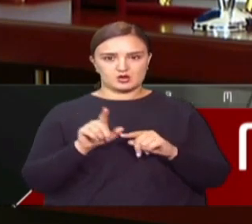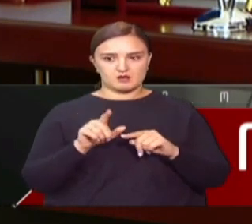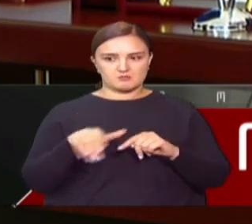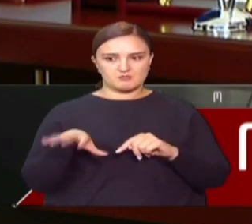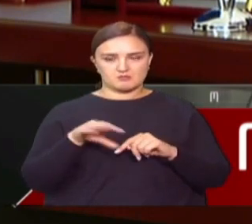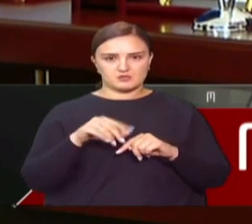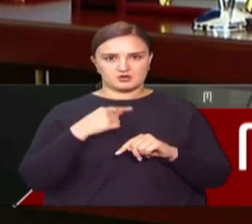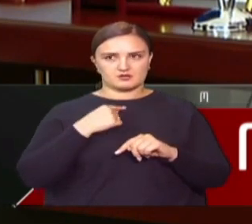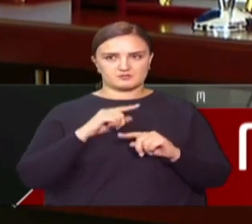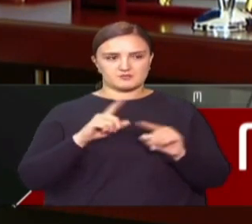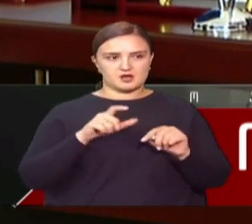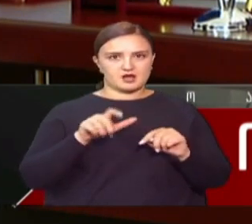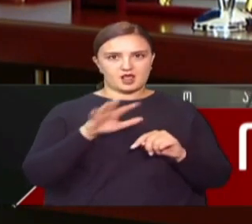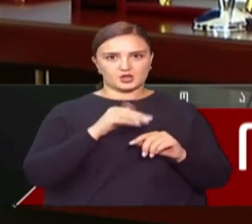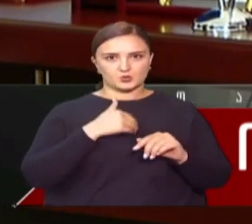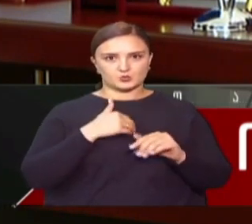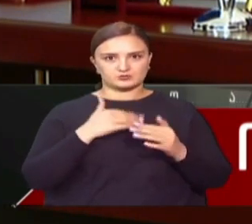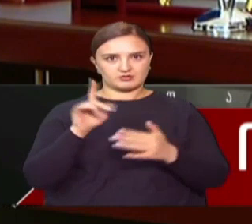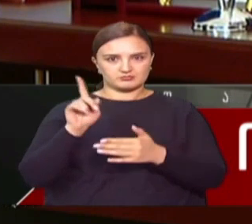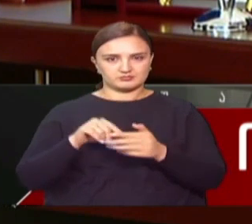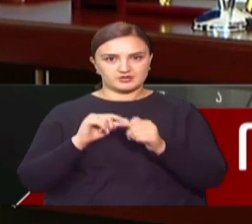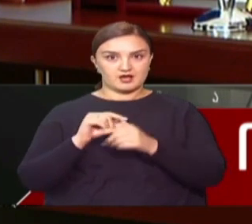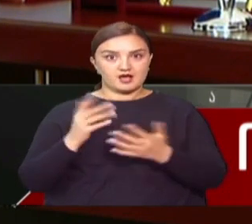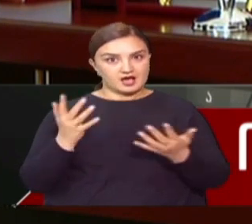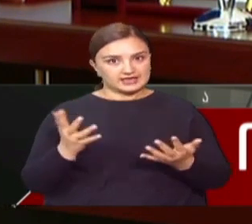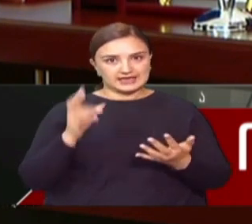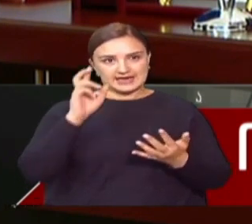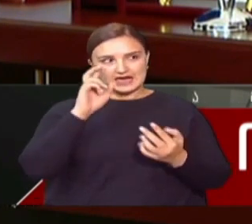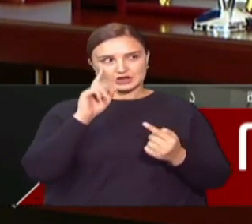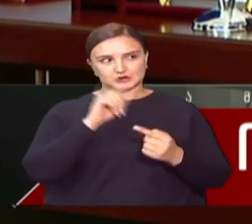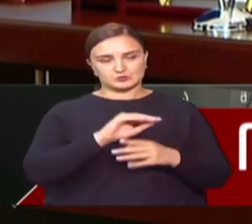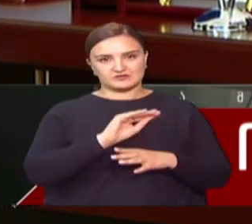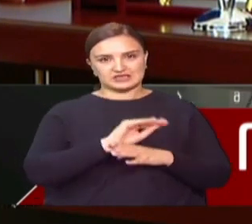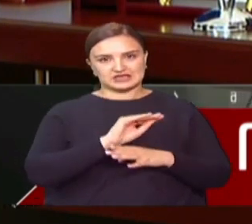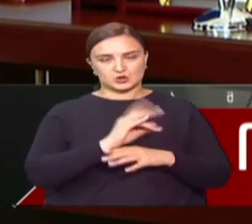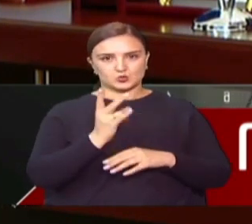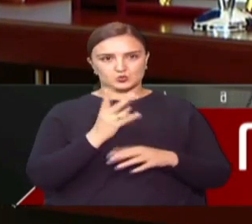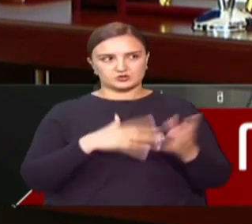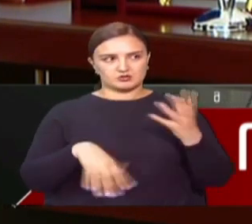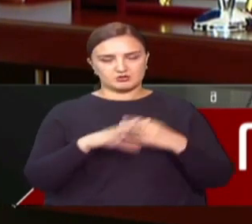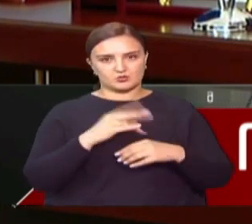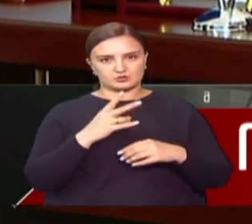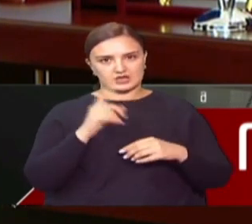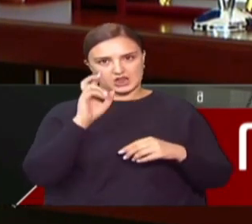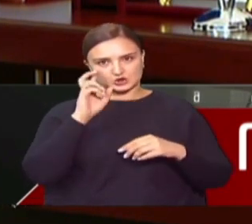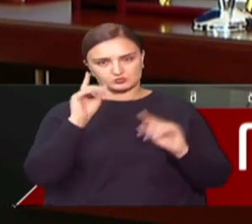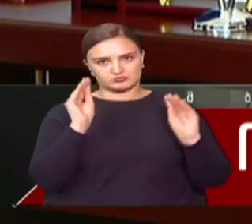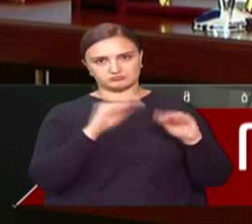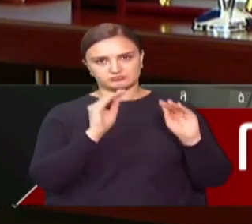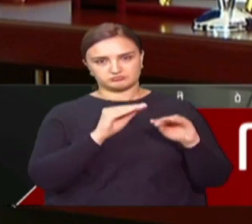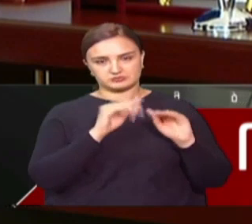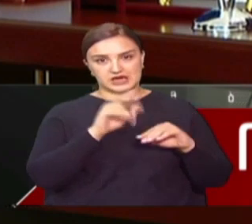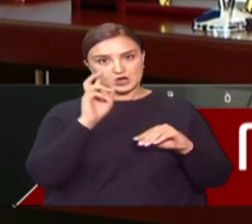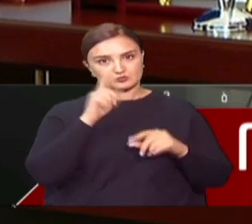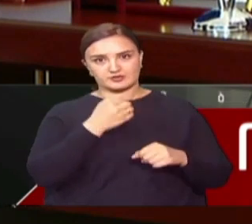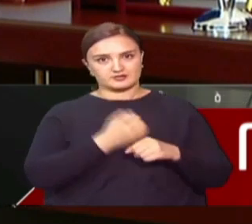ტონი შეინიშნებოდა ამაში ყველაფერში, რომ თითქოს და აი ხელისუფლებას ახლა კრიტიკულად უნდა განვეწყოთ ხელისუფლების მიმართ, რომელიც ამას არ გააკეთებს,